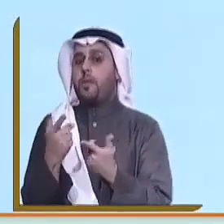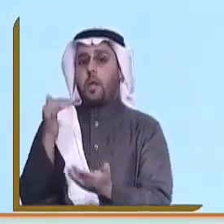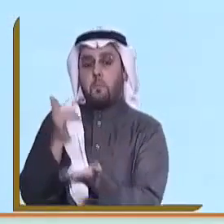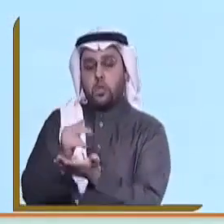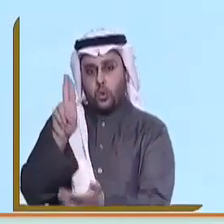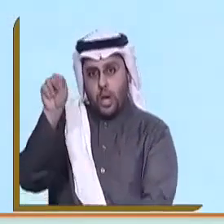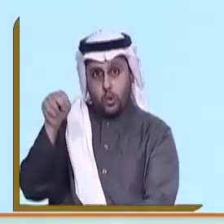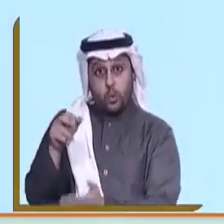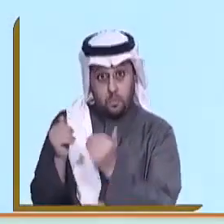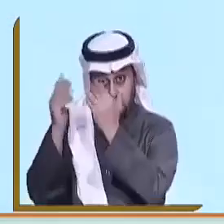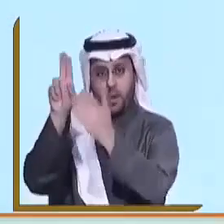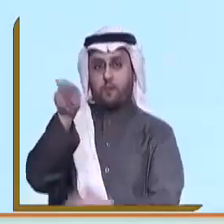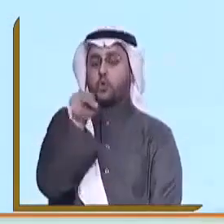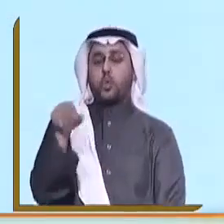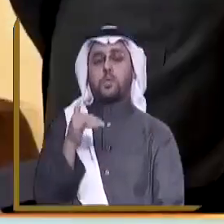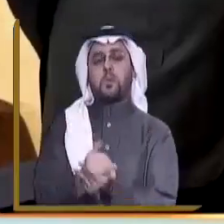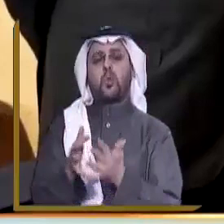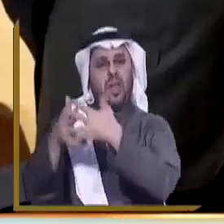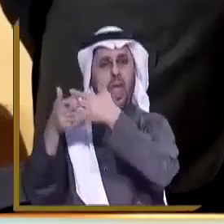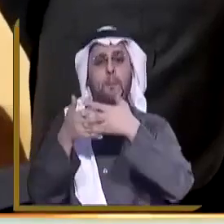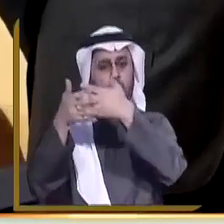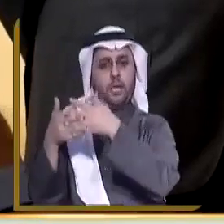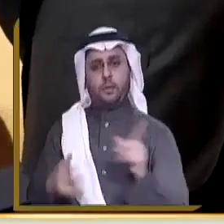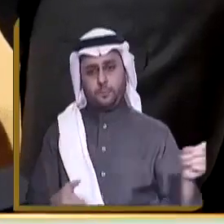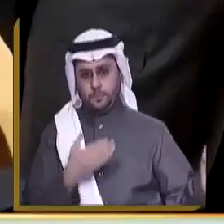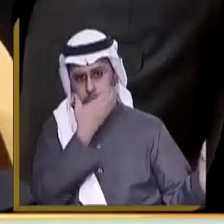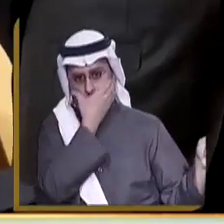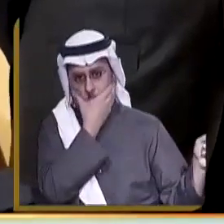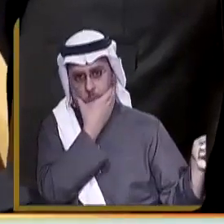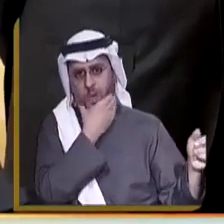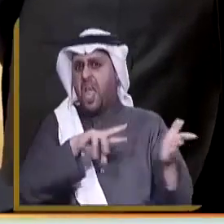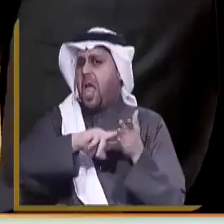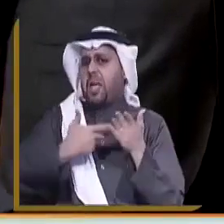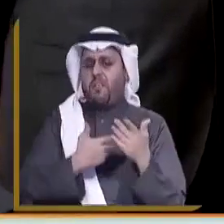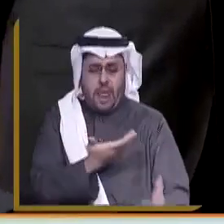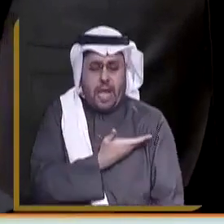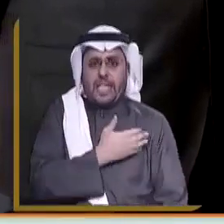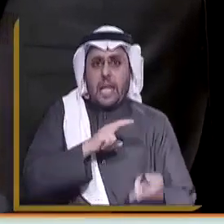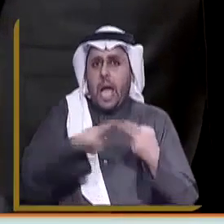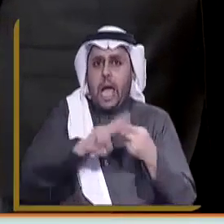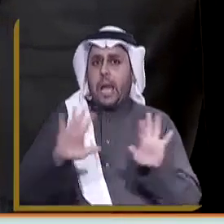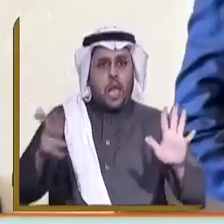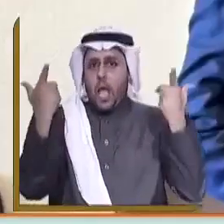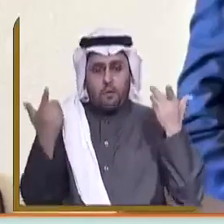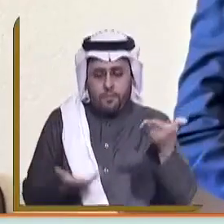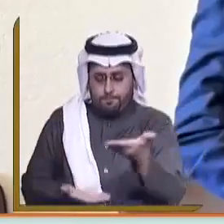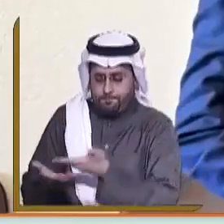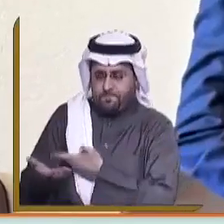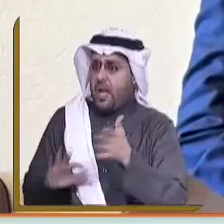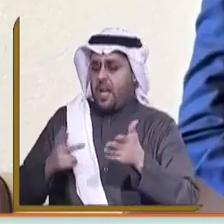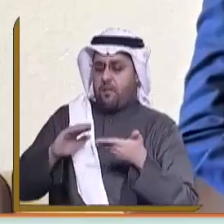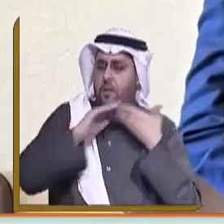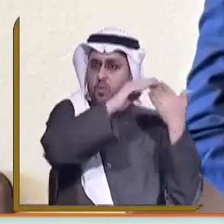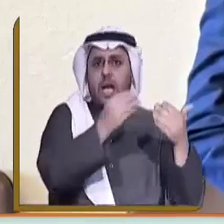كويتش في جنيف وبحثت تطورات الاوضاع في قطاع غزه ومحيطها وسبل ايصال المساعدات الانسانيه